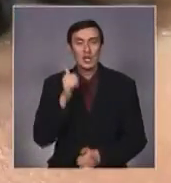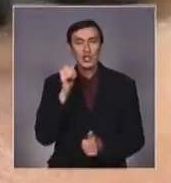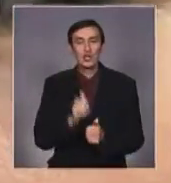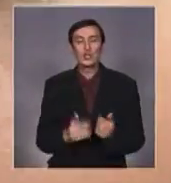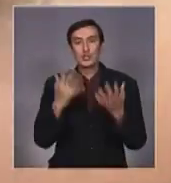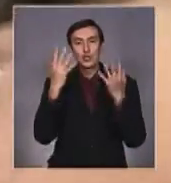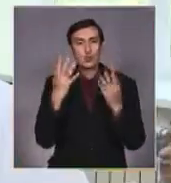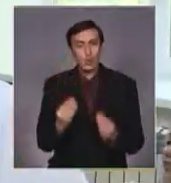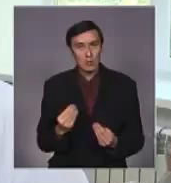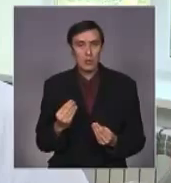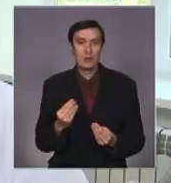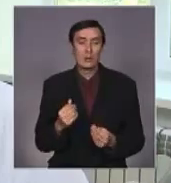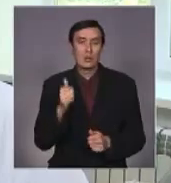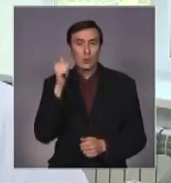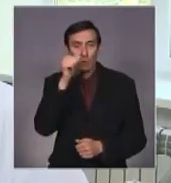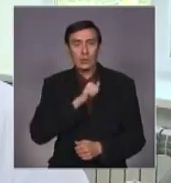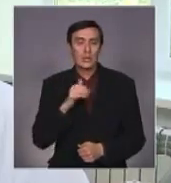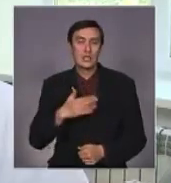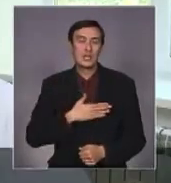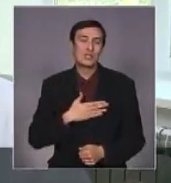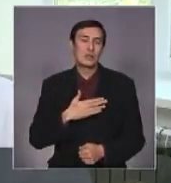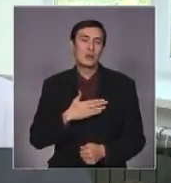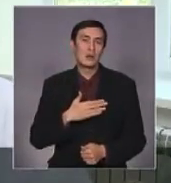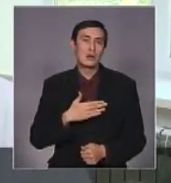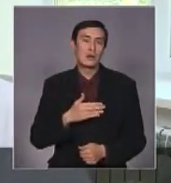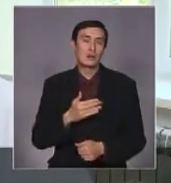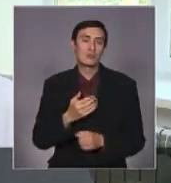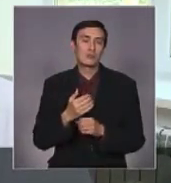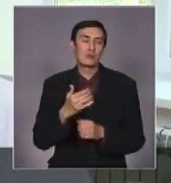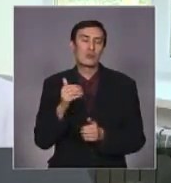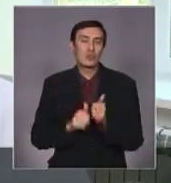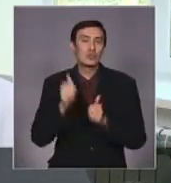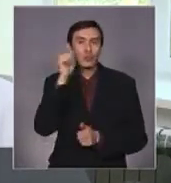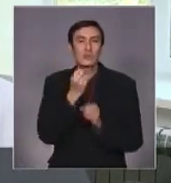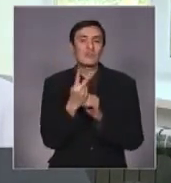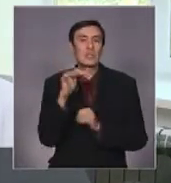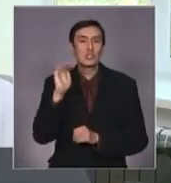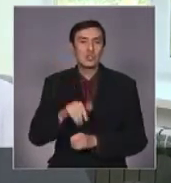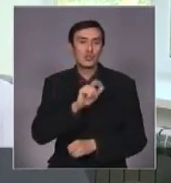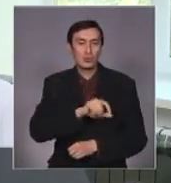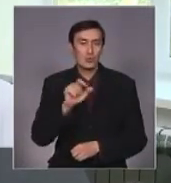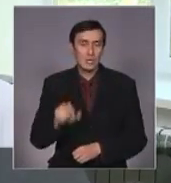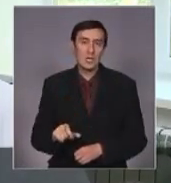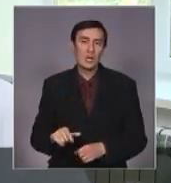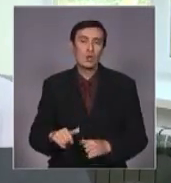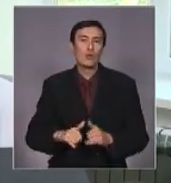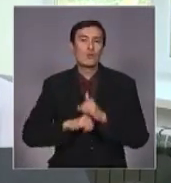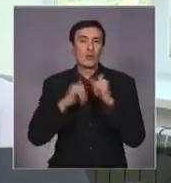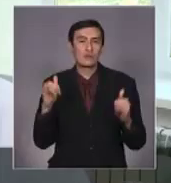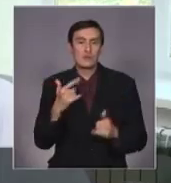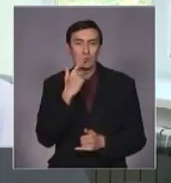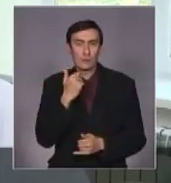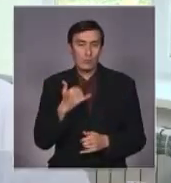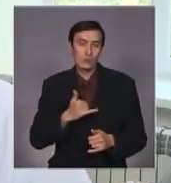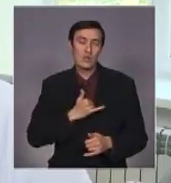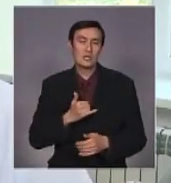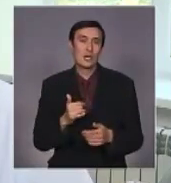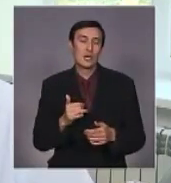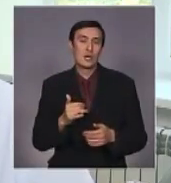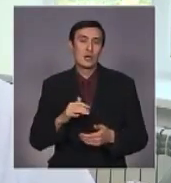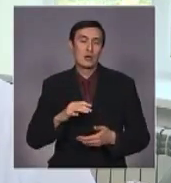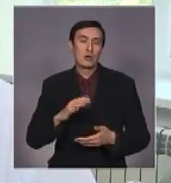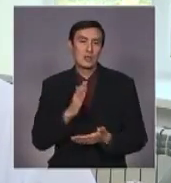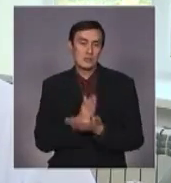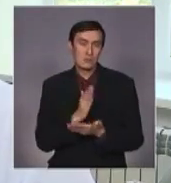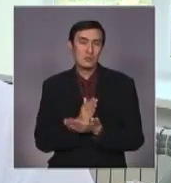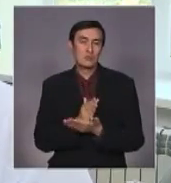Ежегодно наш центр посещает более 12 тысяч доноров. Потребность крови из года в год возрастает, потому что у нас все-таки